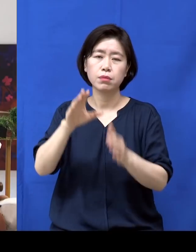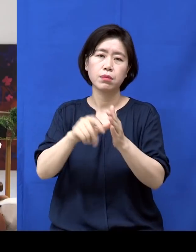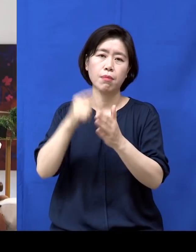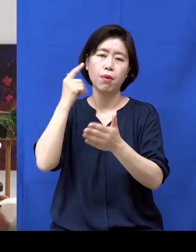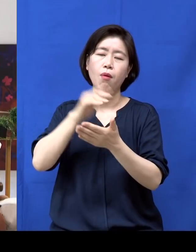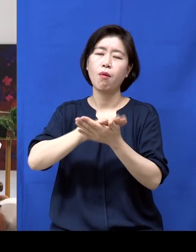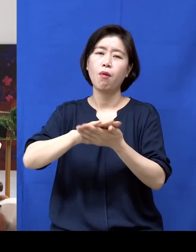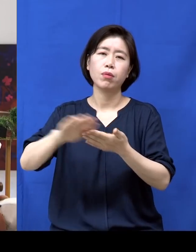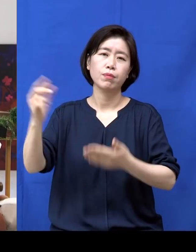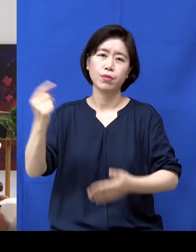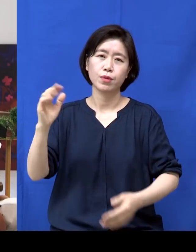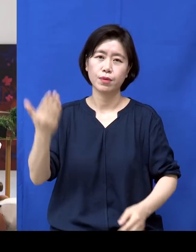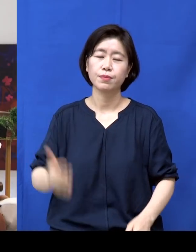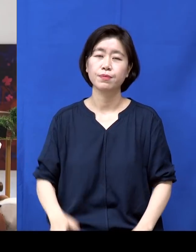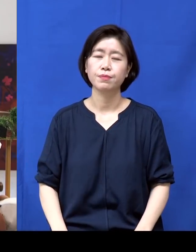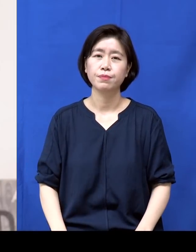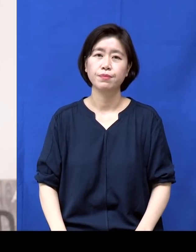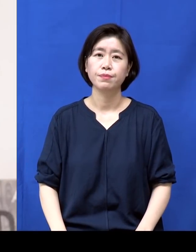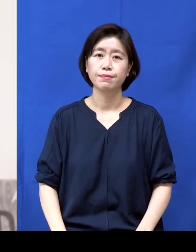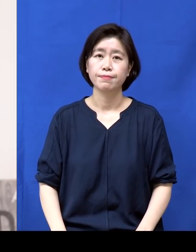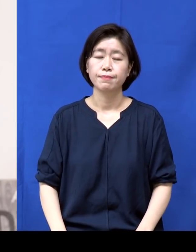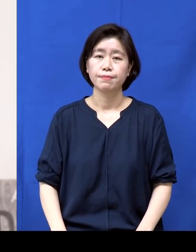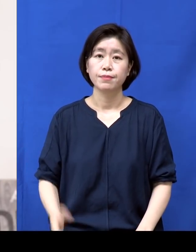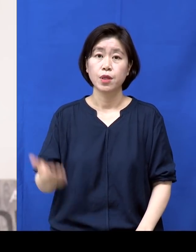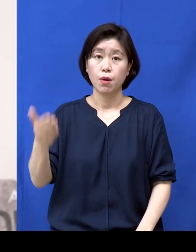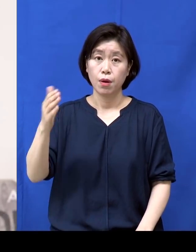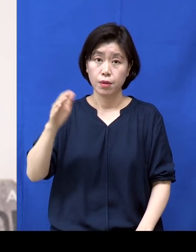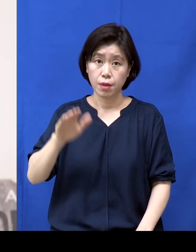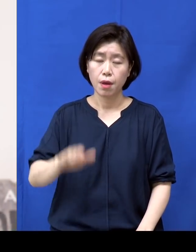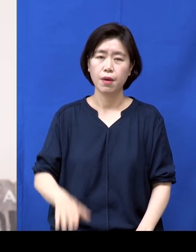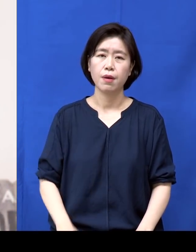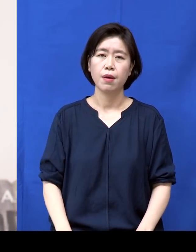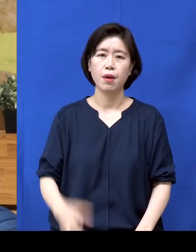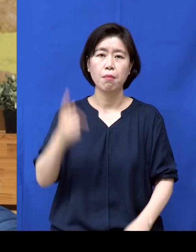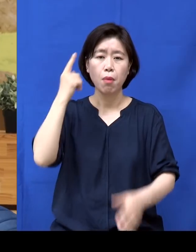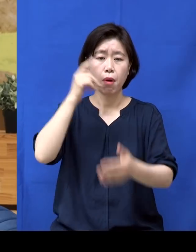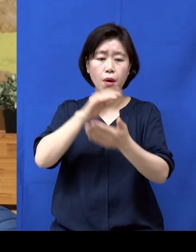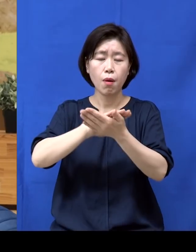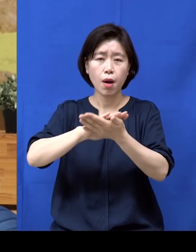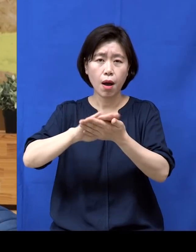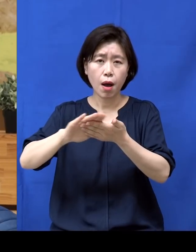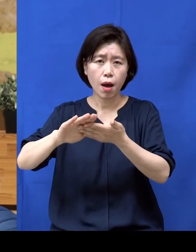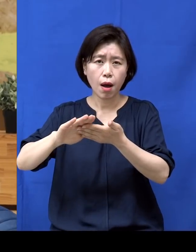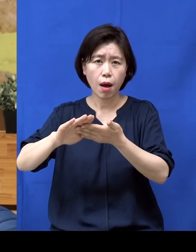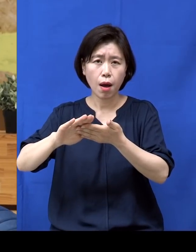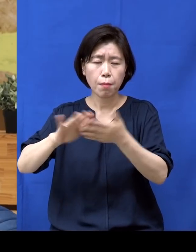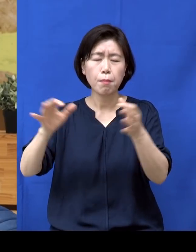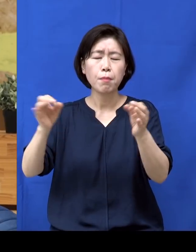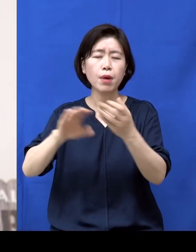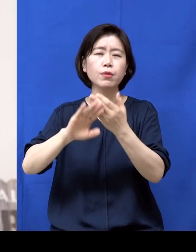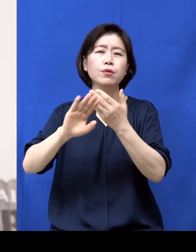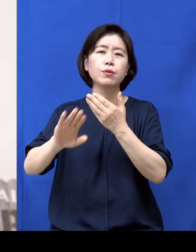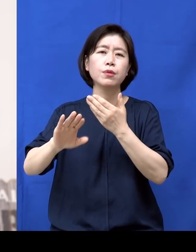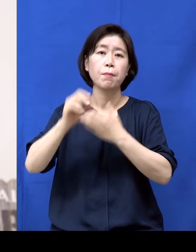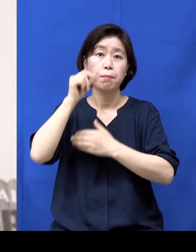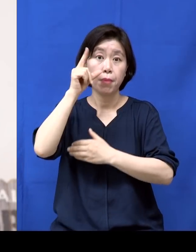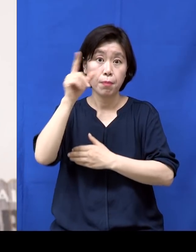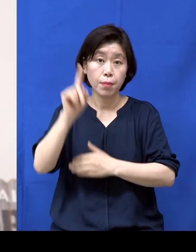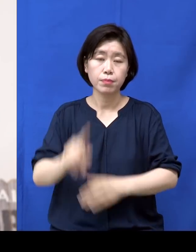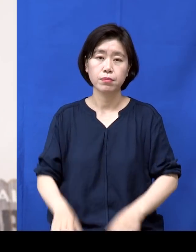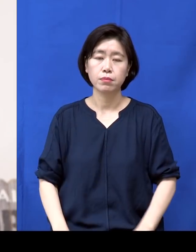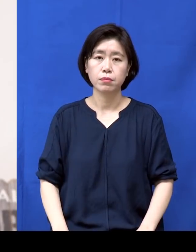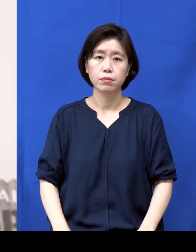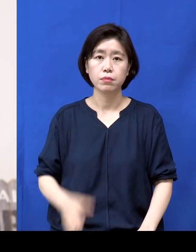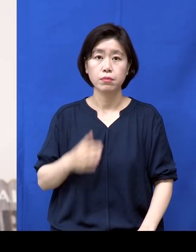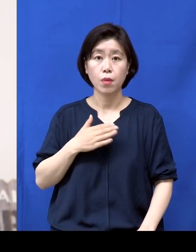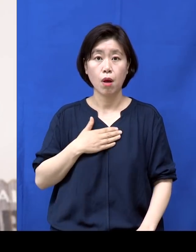예. 그런데 그 평안에 이어서 뒤늦게 바로 깨달은 게 뭐냐면 네. 쓰러져 있는